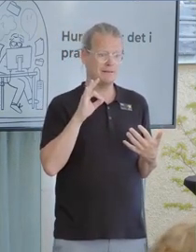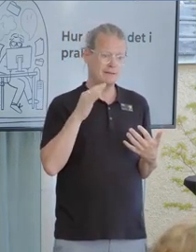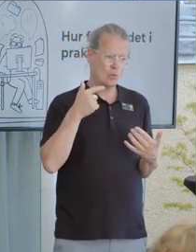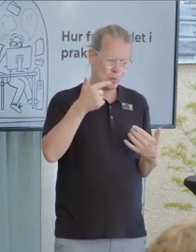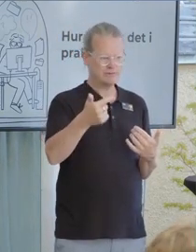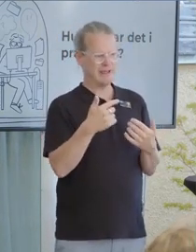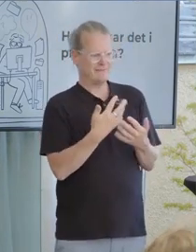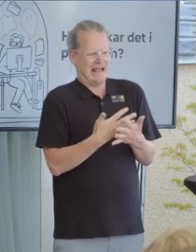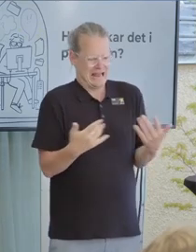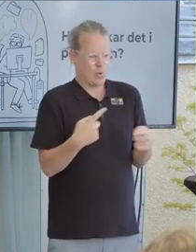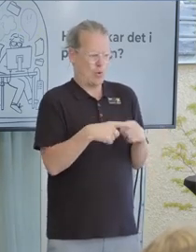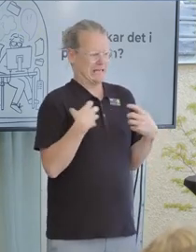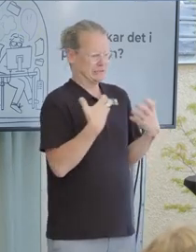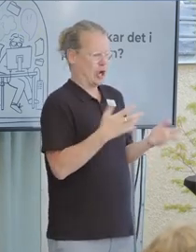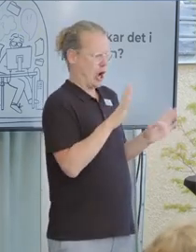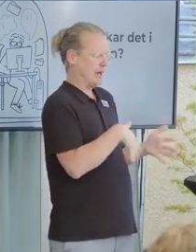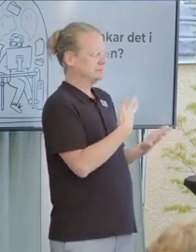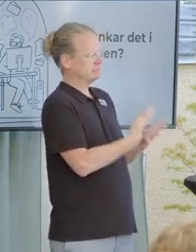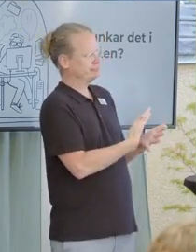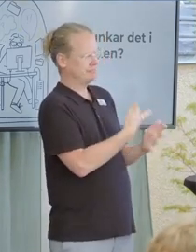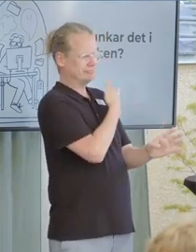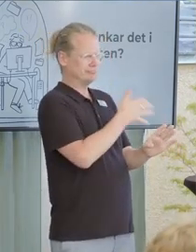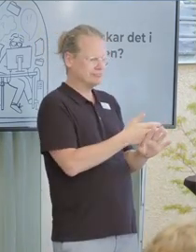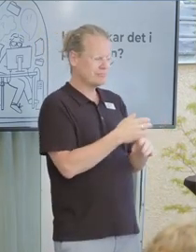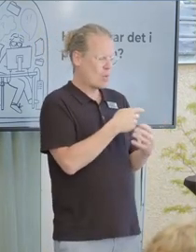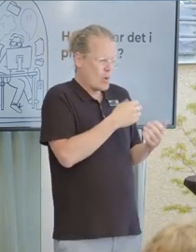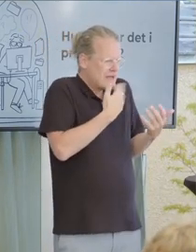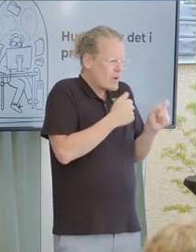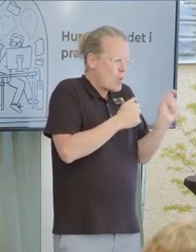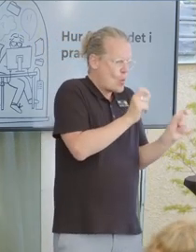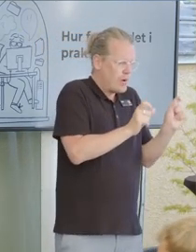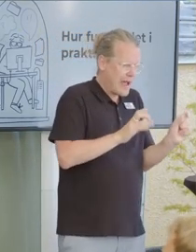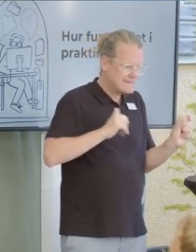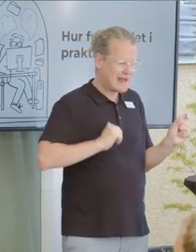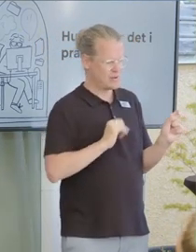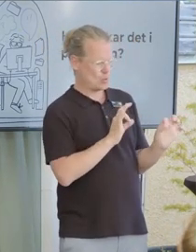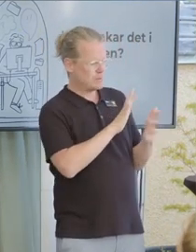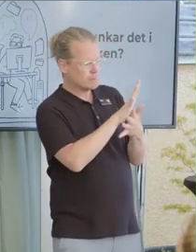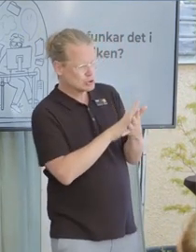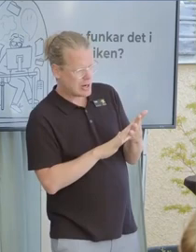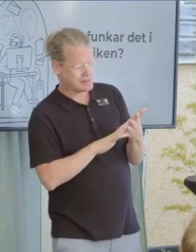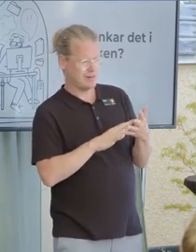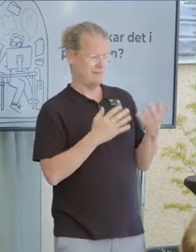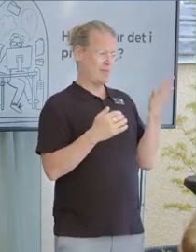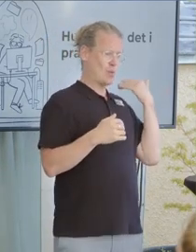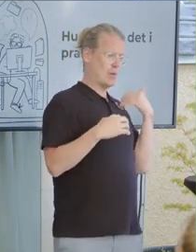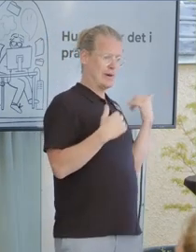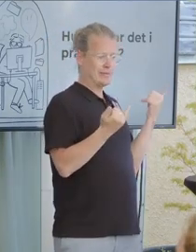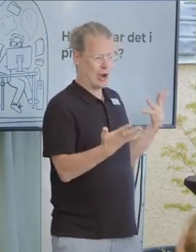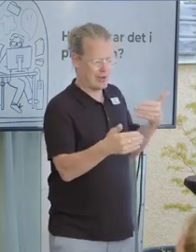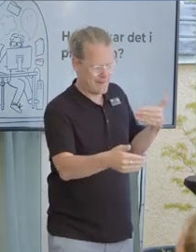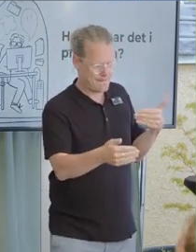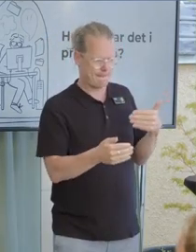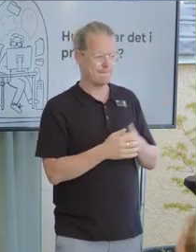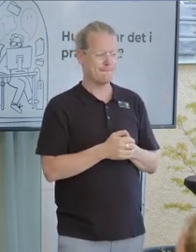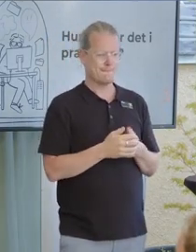kartlägga trender och mönster och samband som man inte skulle kunna göra med närläsningsmetoder. Men utan att